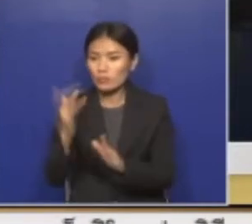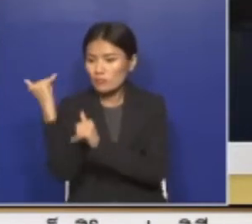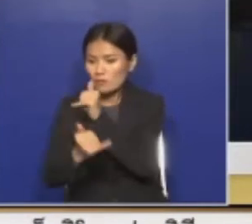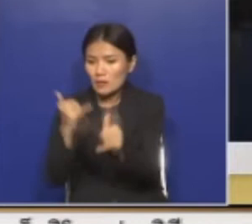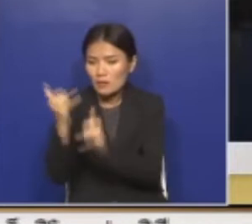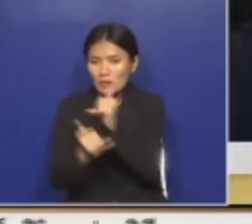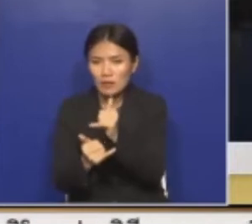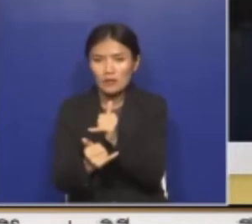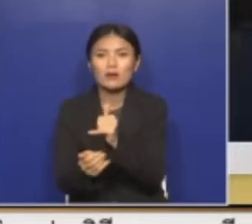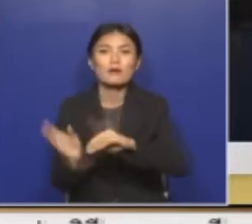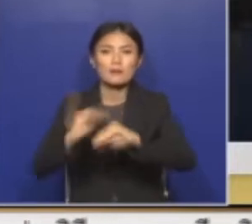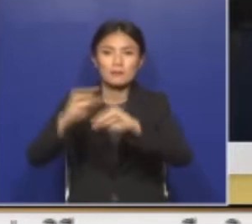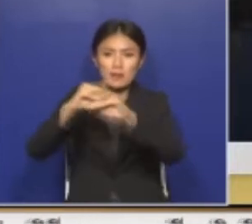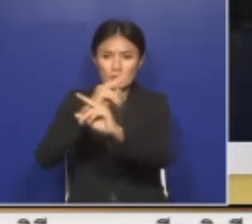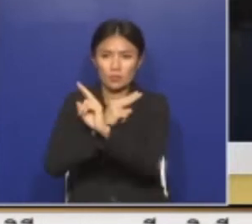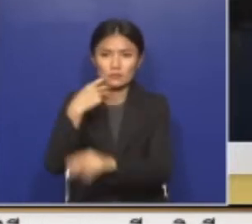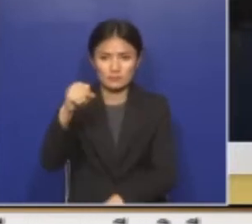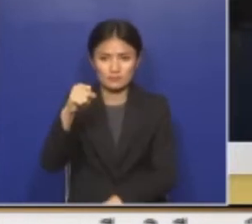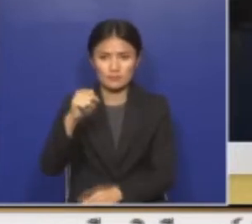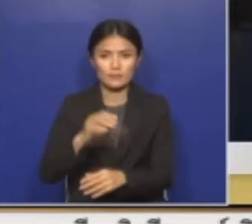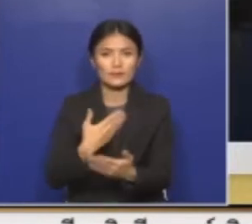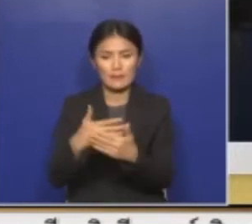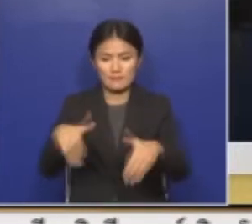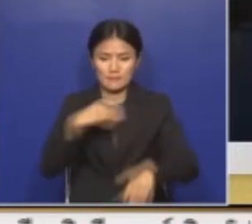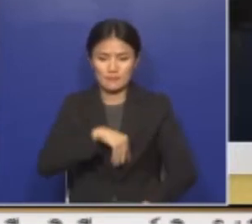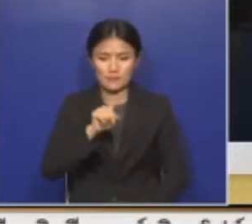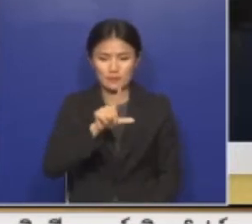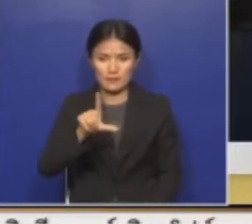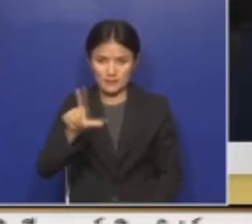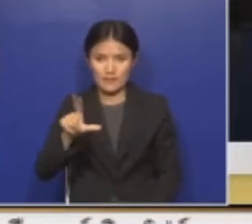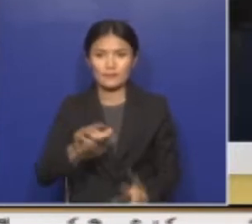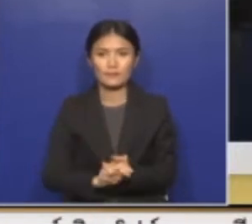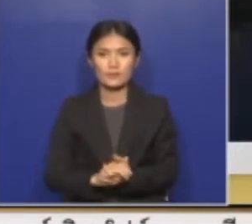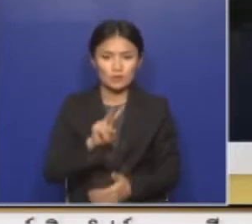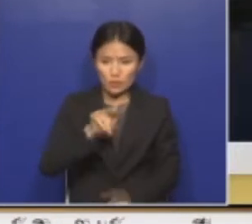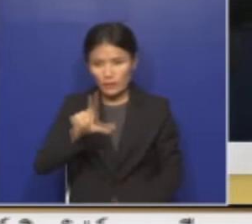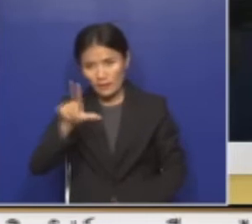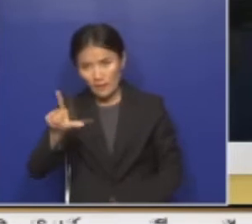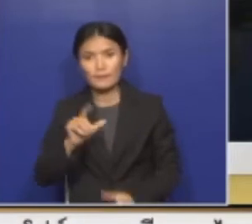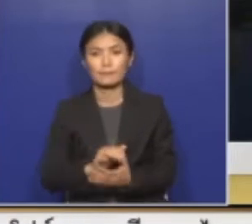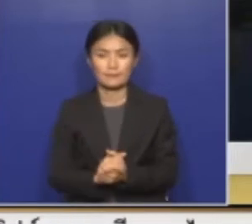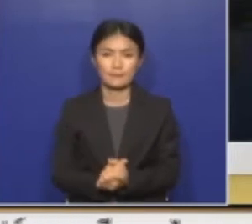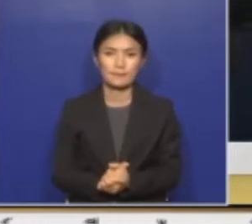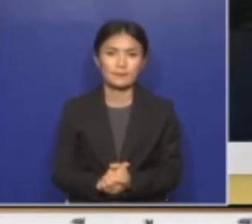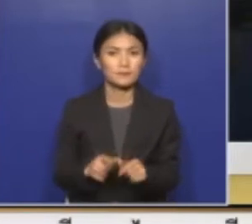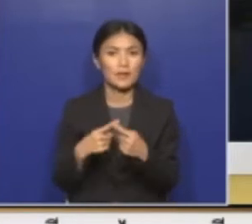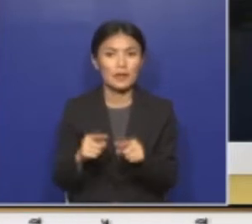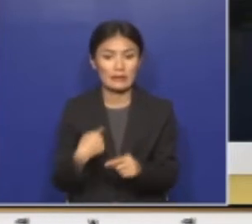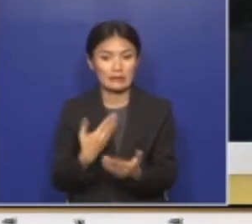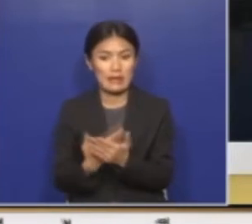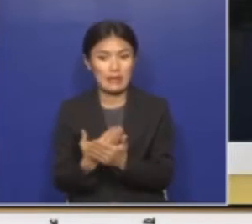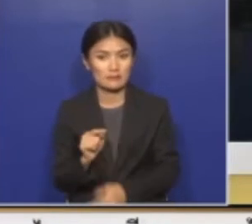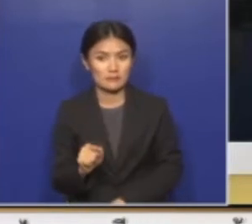เนี่ยนะครับอ่ะอีกประมาณ 1ล้านบาทสองล้านบาทแต่รายได้นี้